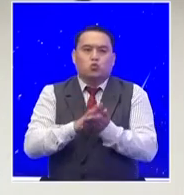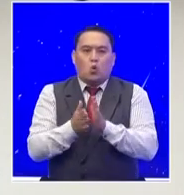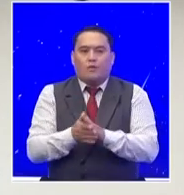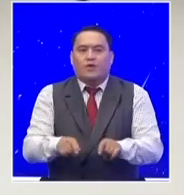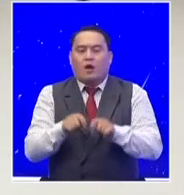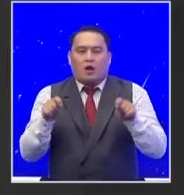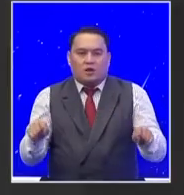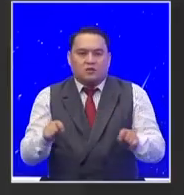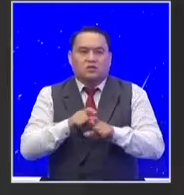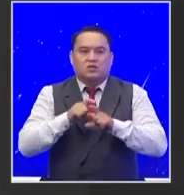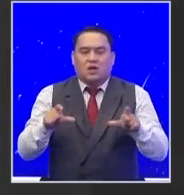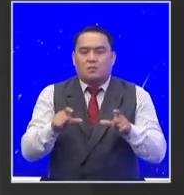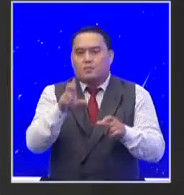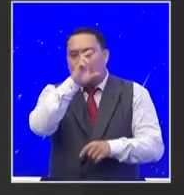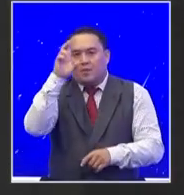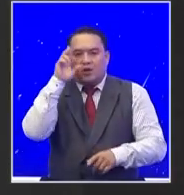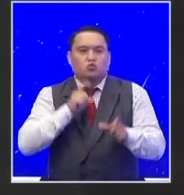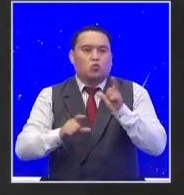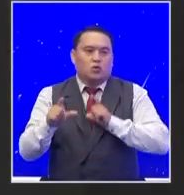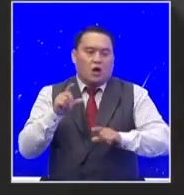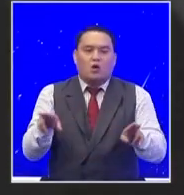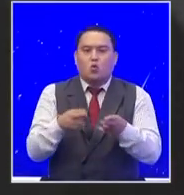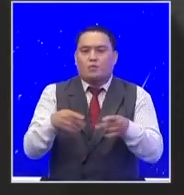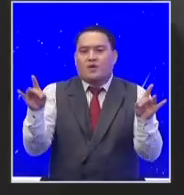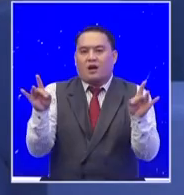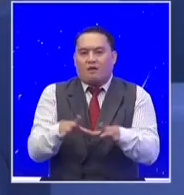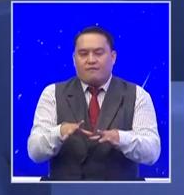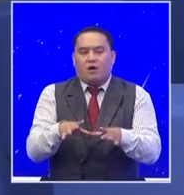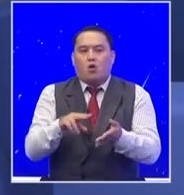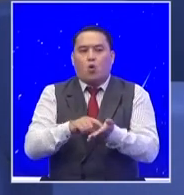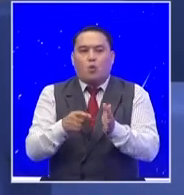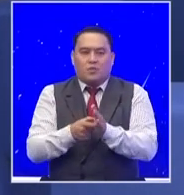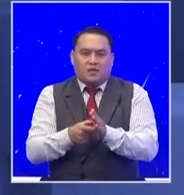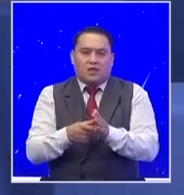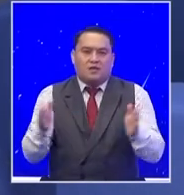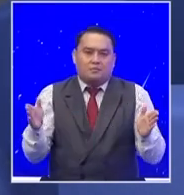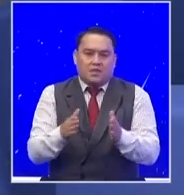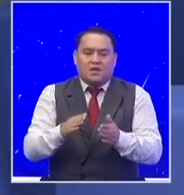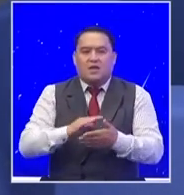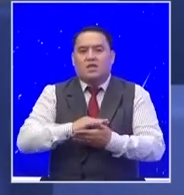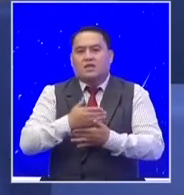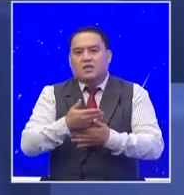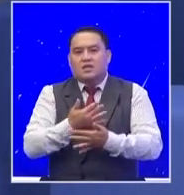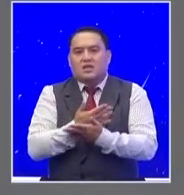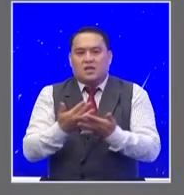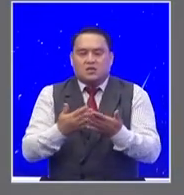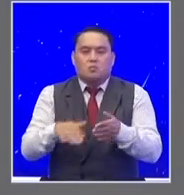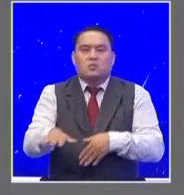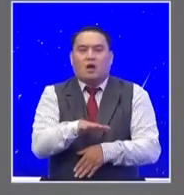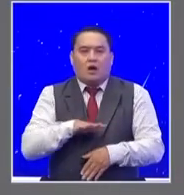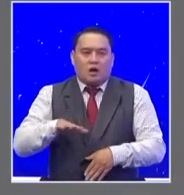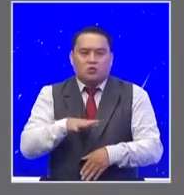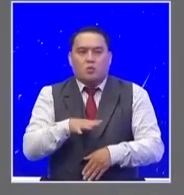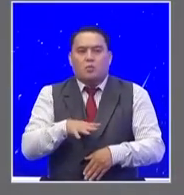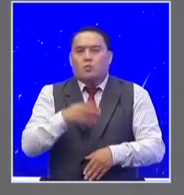условия. В здании имеется библиотека, студенческий клуб, кафе, компьютерные комнаты, мини-кинотеатр и несколько смотровых площадок, с